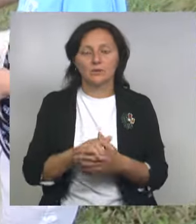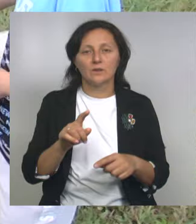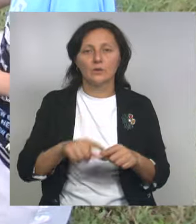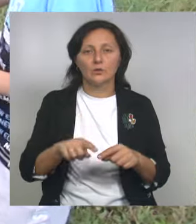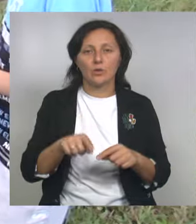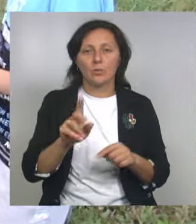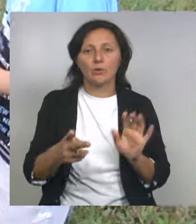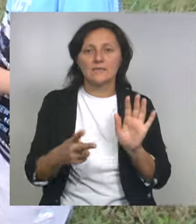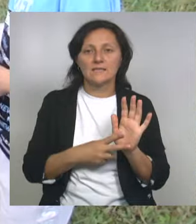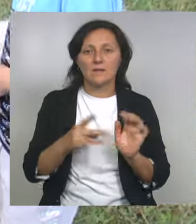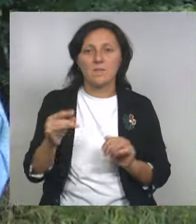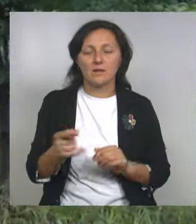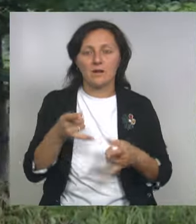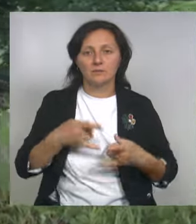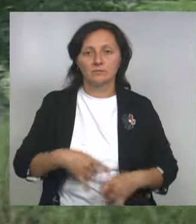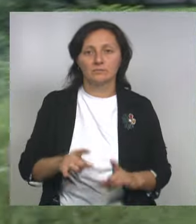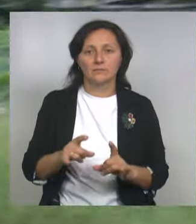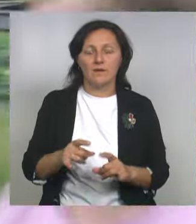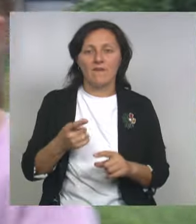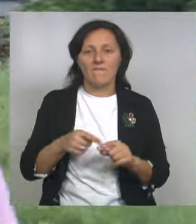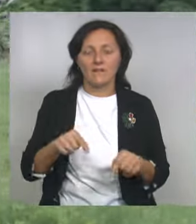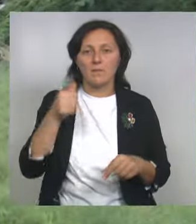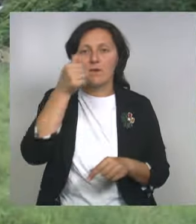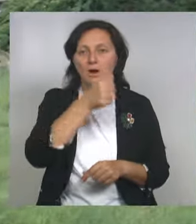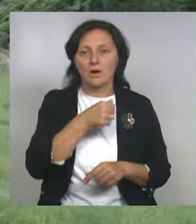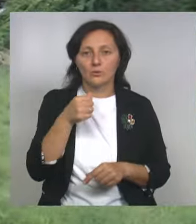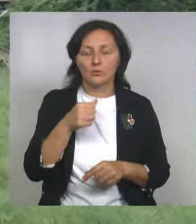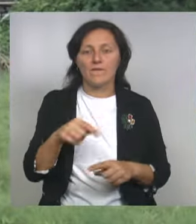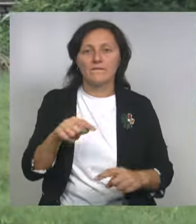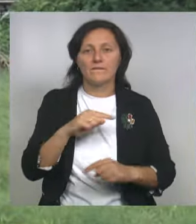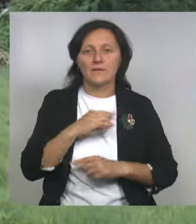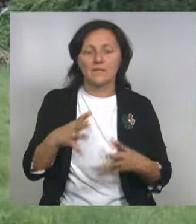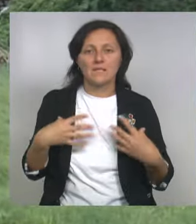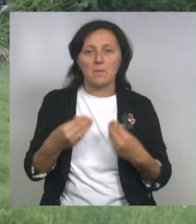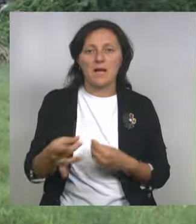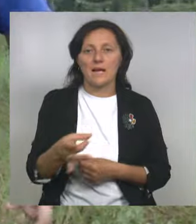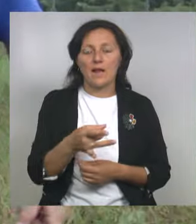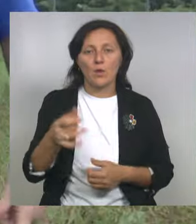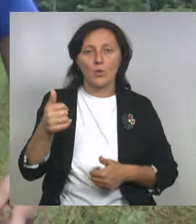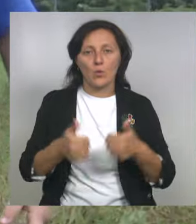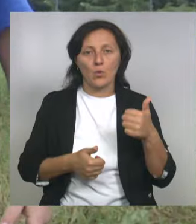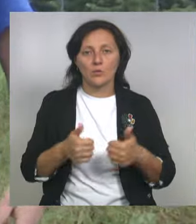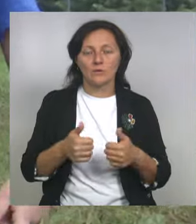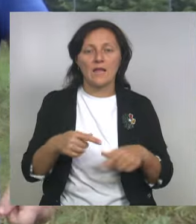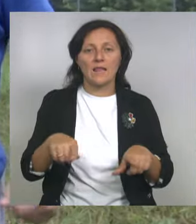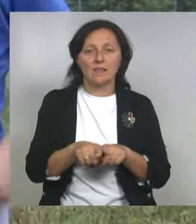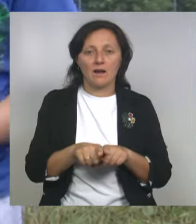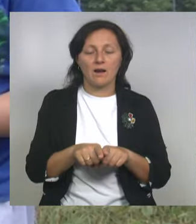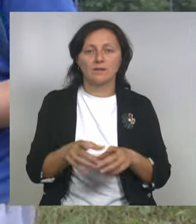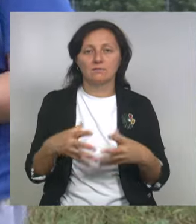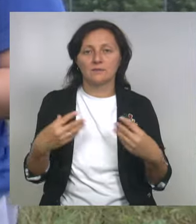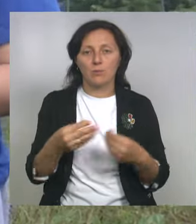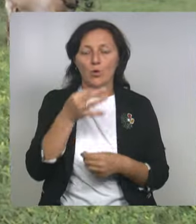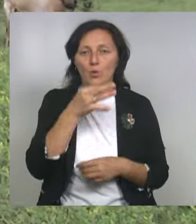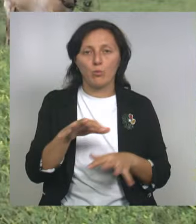Юркановы в седьмой раз станут родителями. К слову, в этом году они вышли в полуфинал семейного регионального конкурса. С такой надежной опорой любое